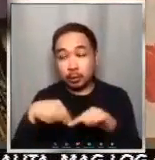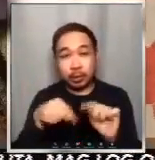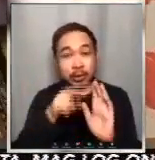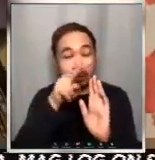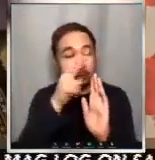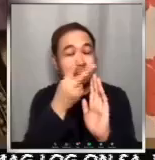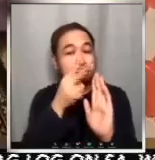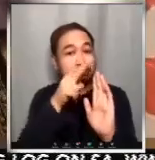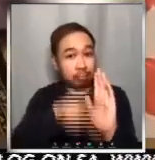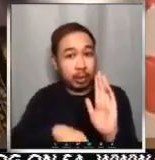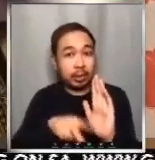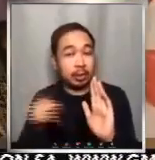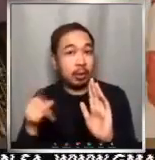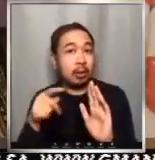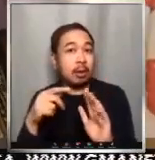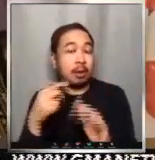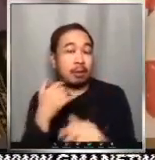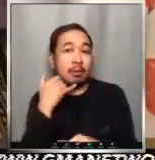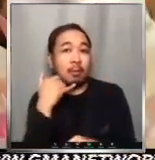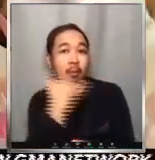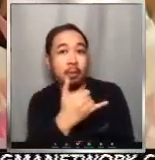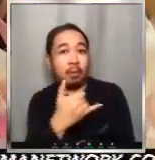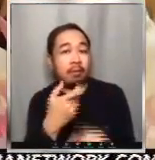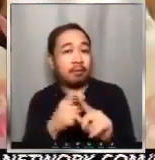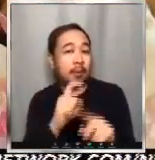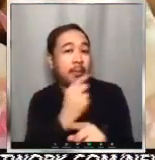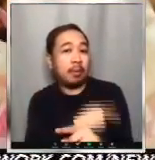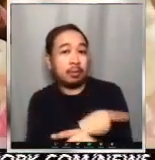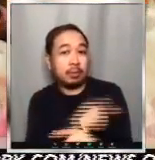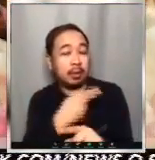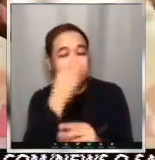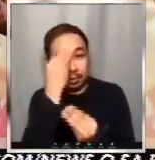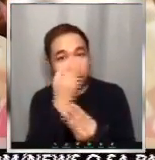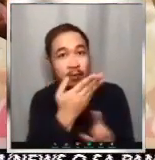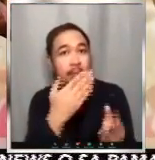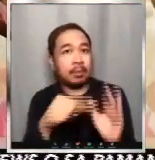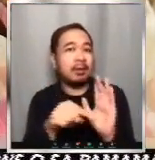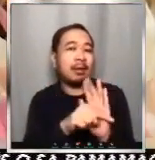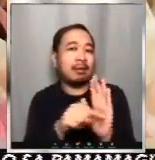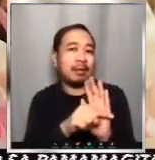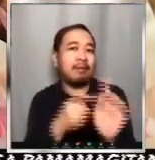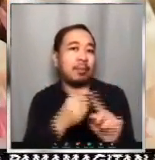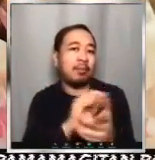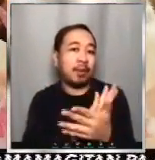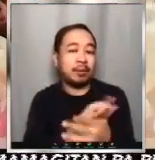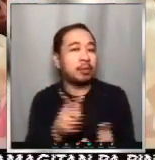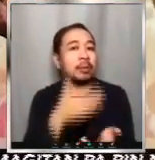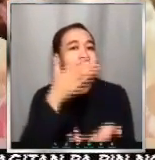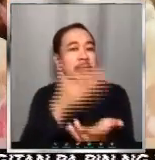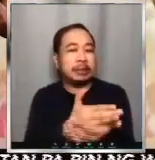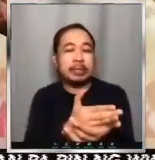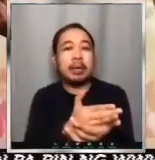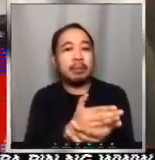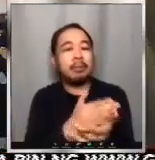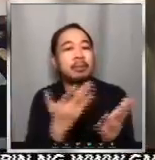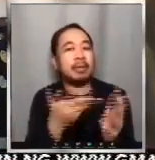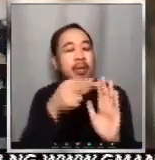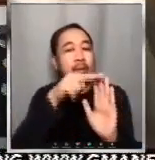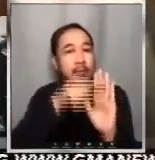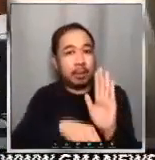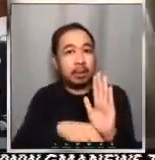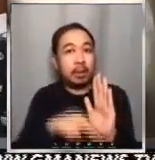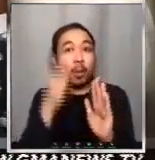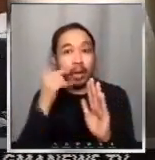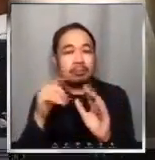rural health officer at ibinalitang negatibo siya sa virus. Itinigil ang libing para maiburol muna si Lola Flor.